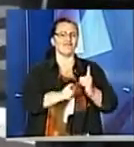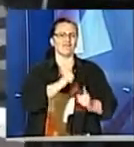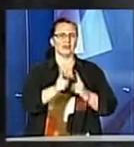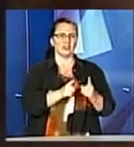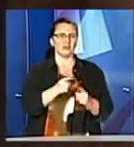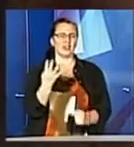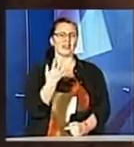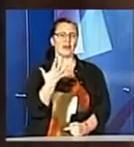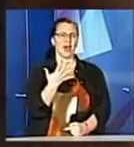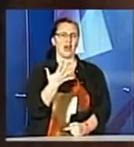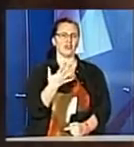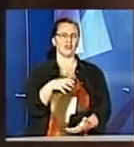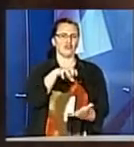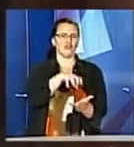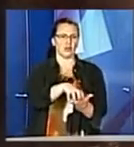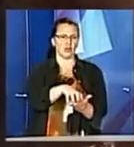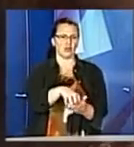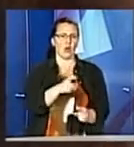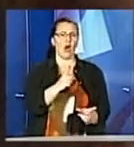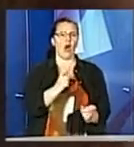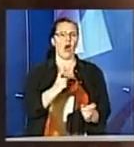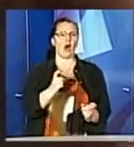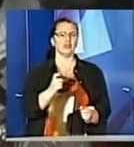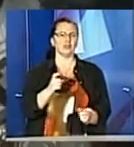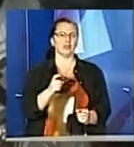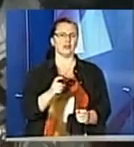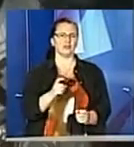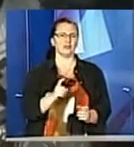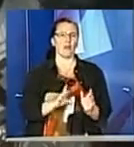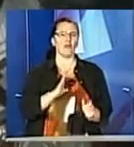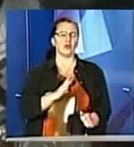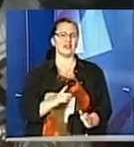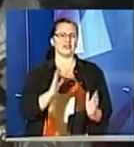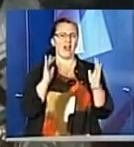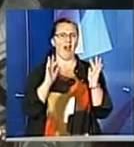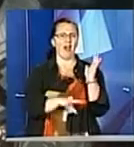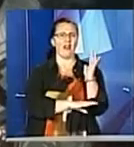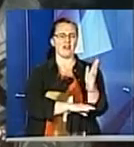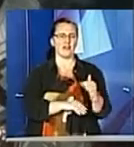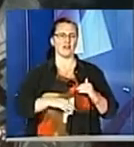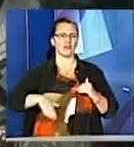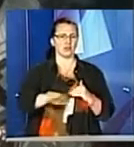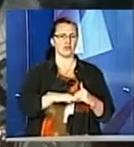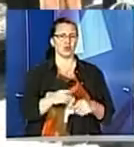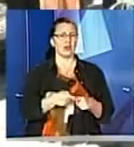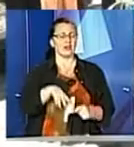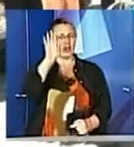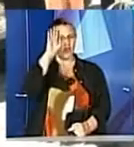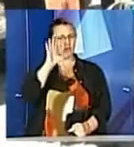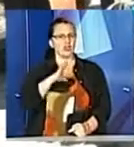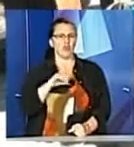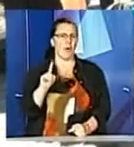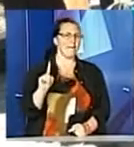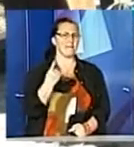5-му блокпосту. Обстріли вели з лісосмуги. Сергій Кульчицький став першим за всю історію незалежності